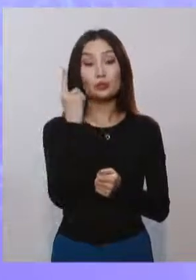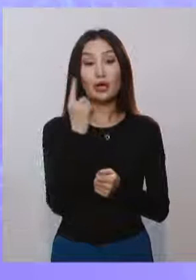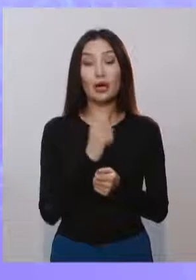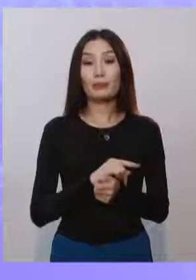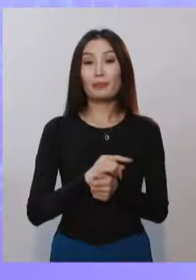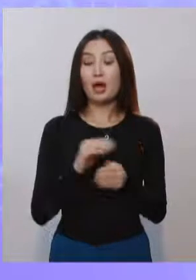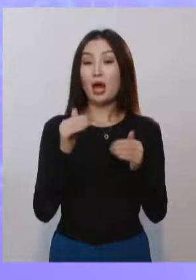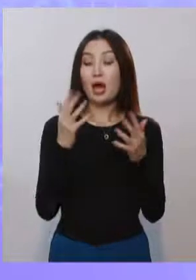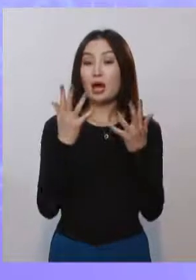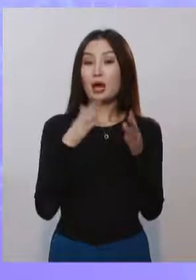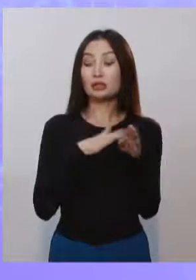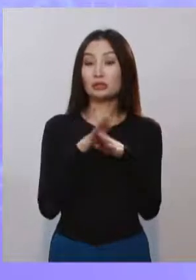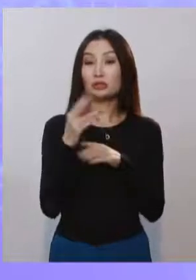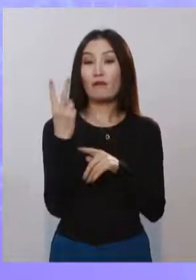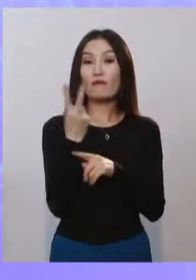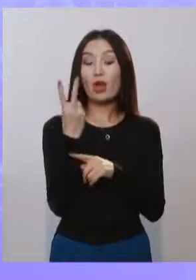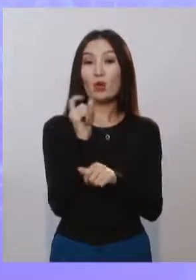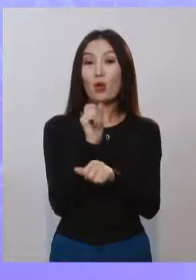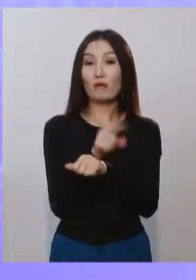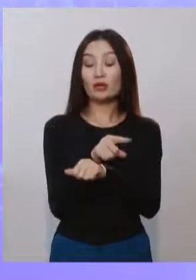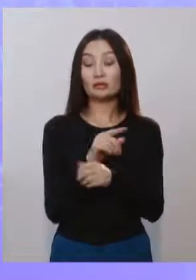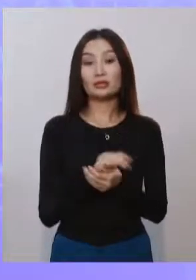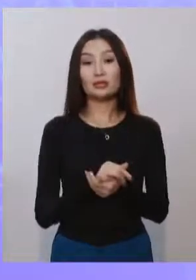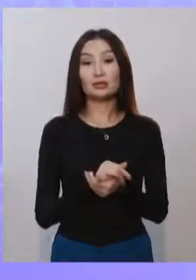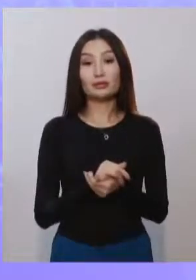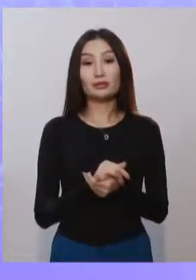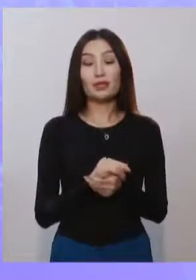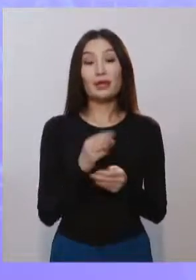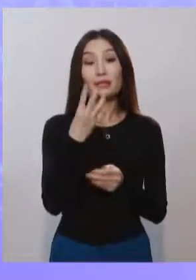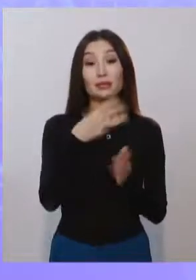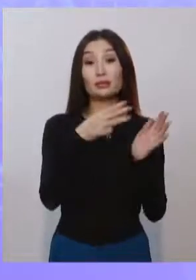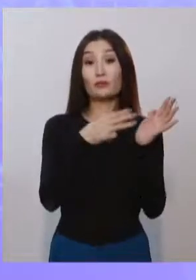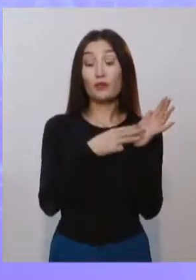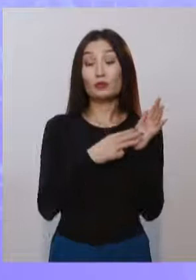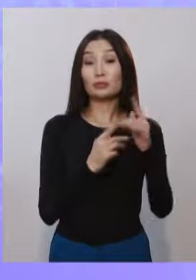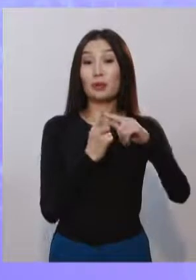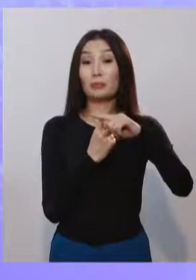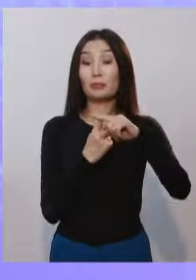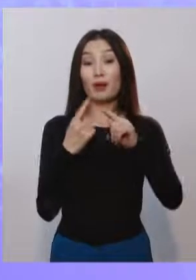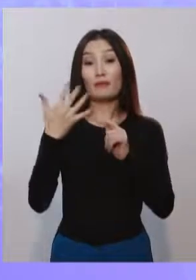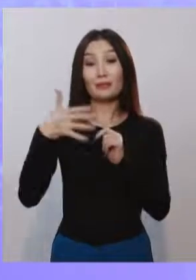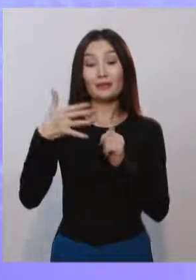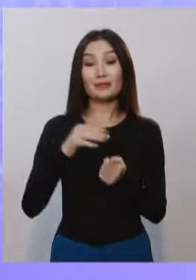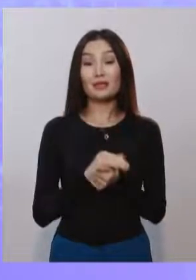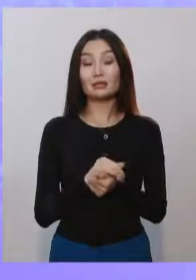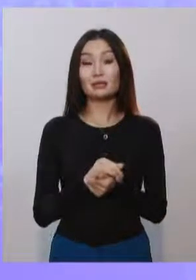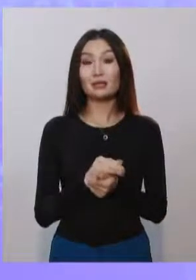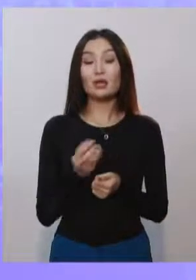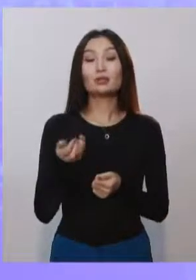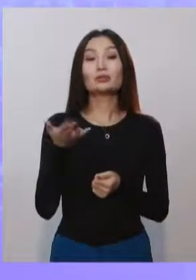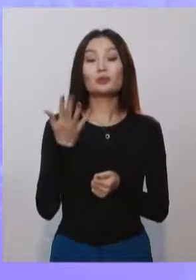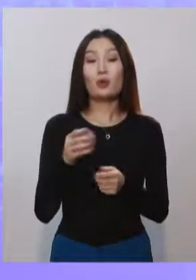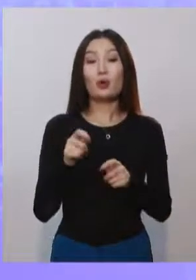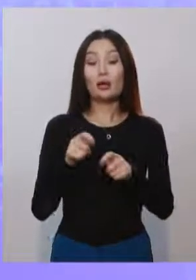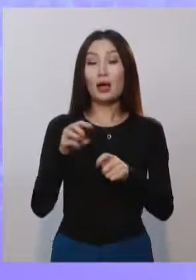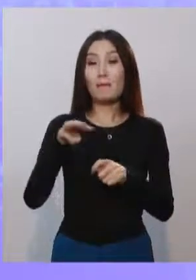решив второе выражение 38 прибавить 50 сколько